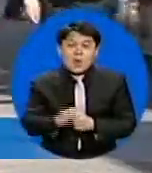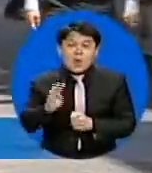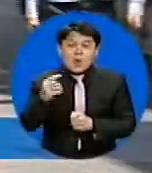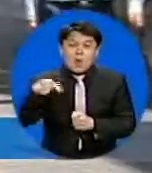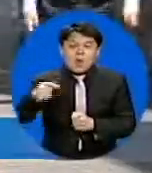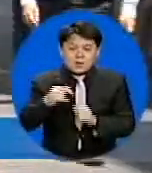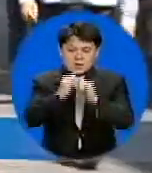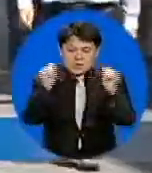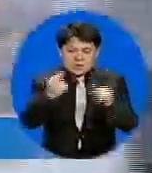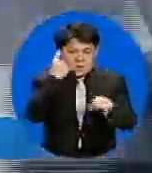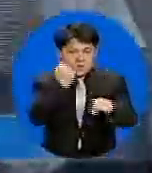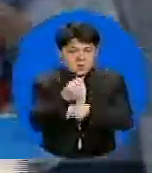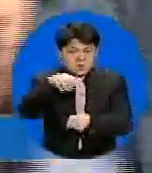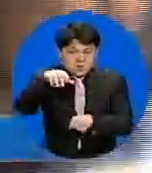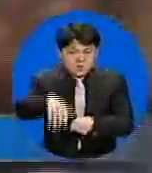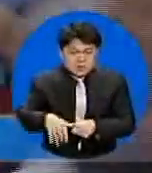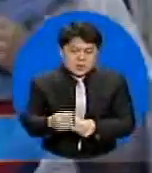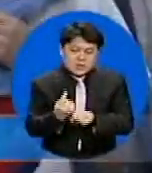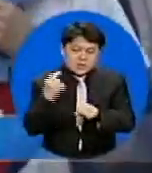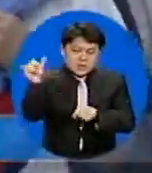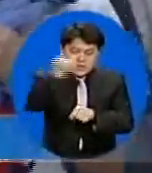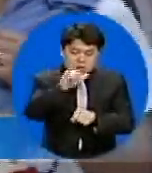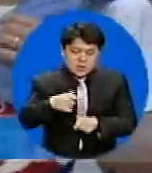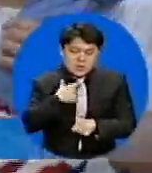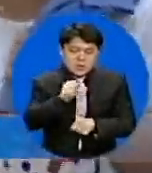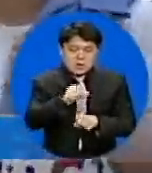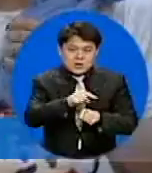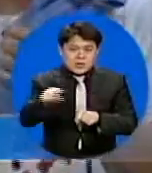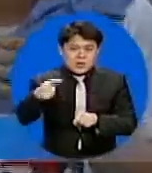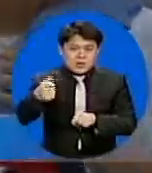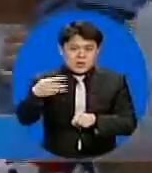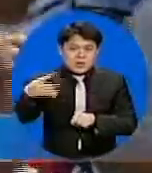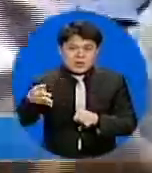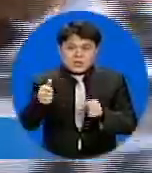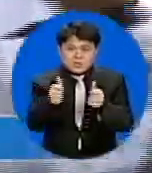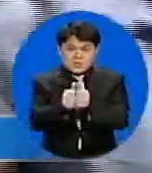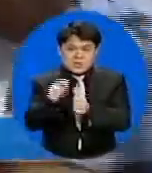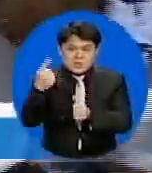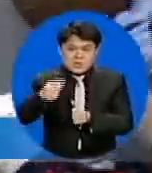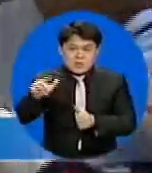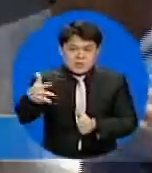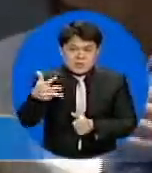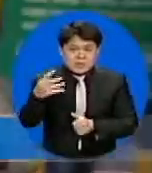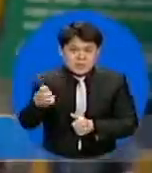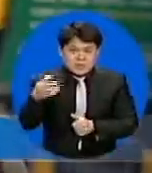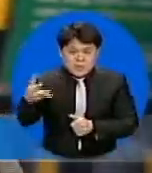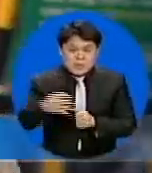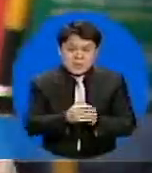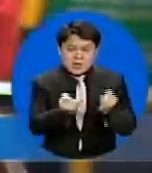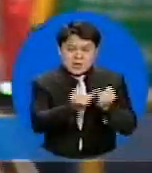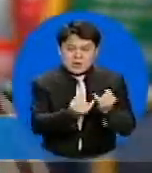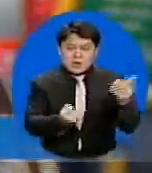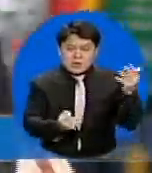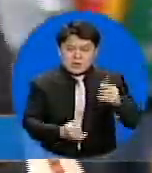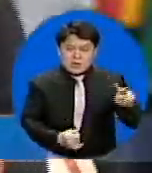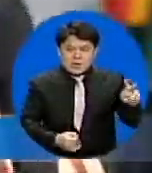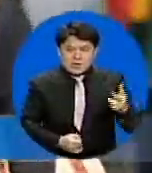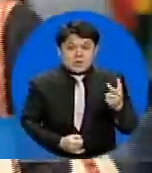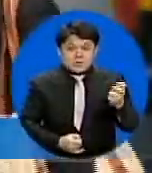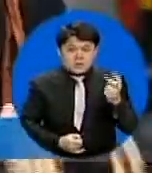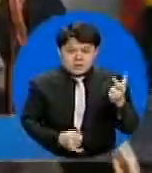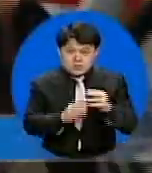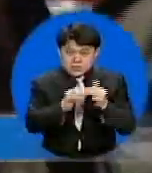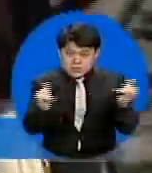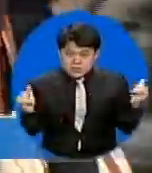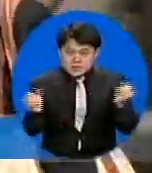한국보건사회연구원에 따르면 지난해 전국에 15세에서 64세 남성 1,844명, 여성 8,222명 기혼가구를